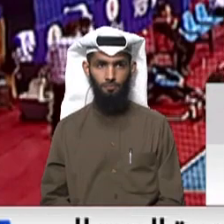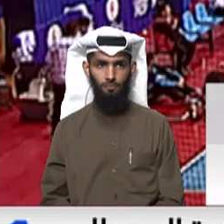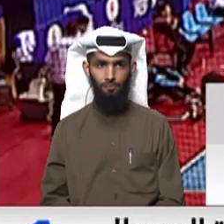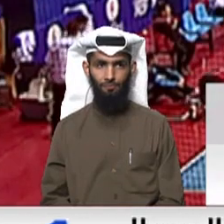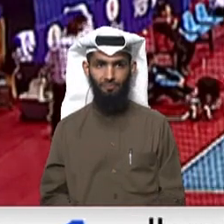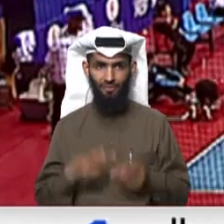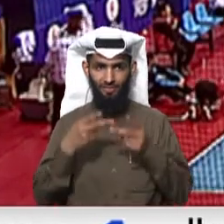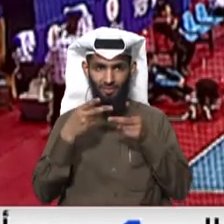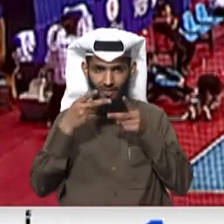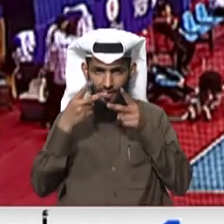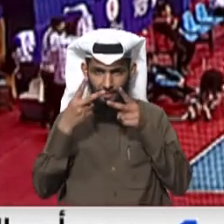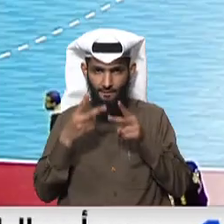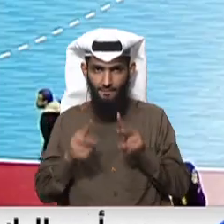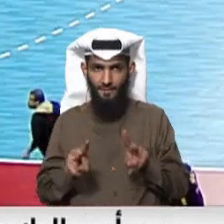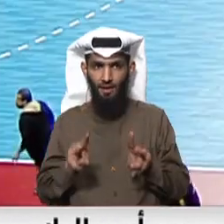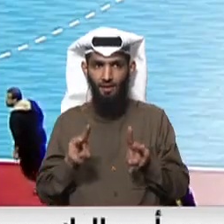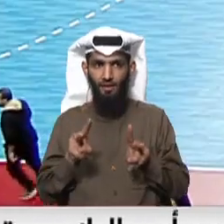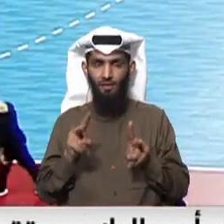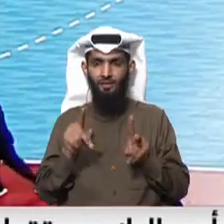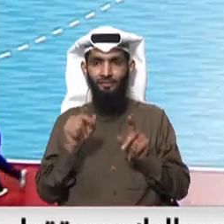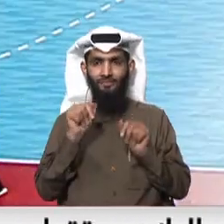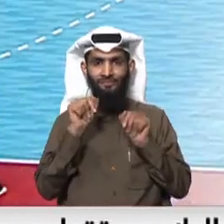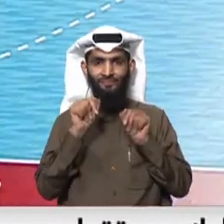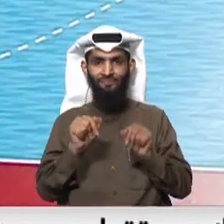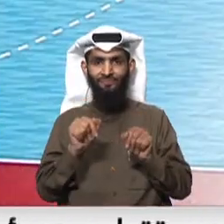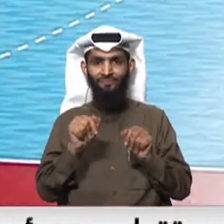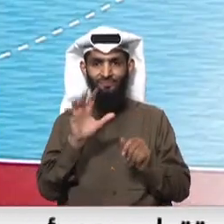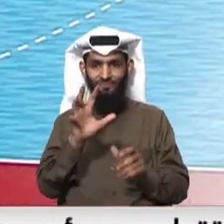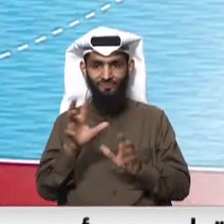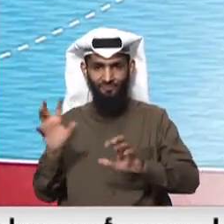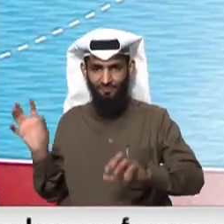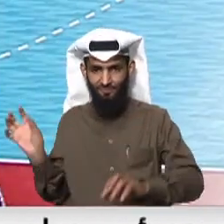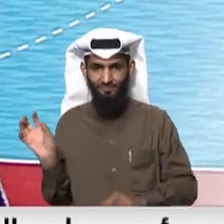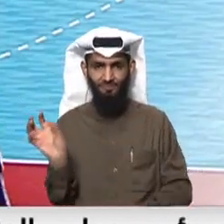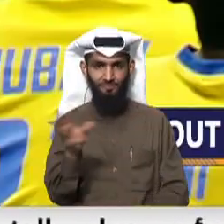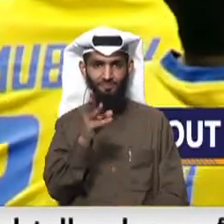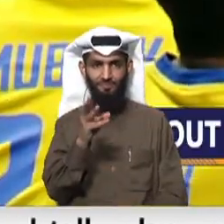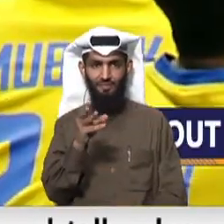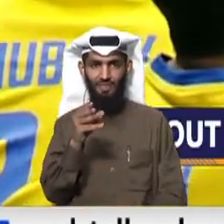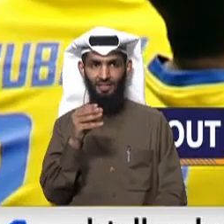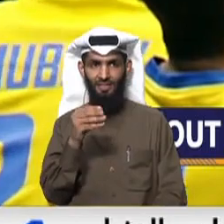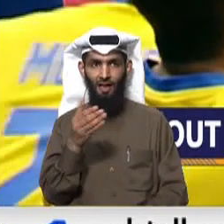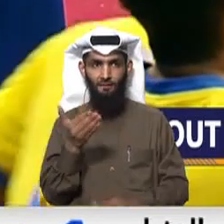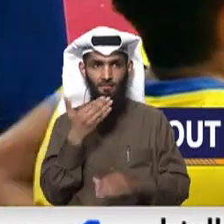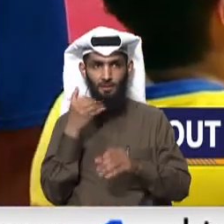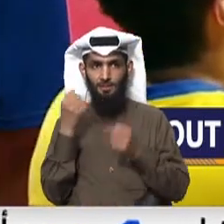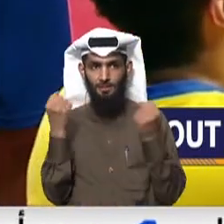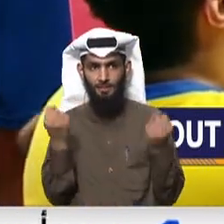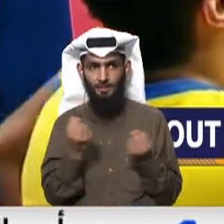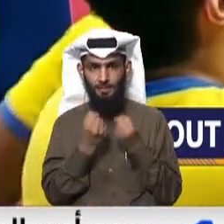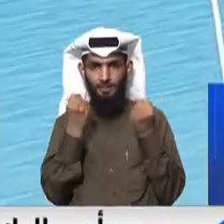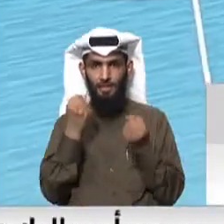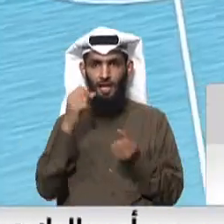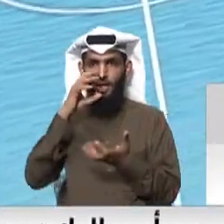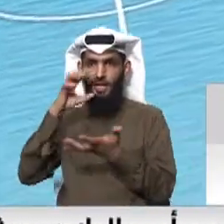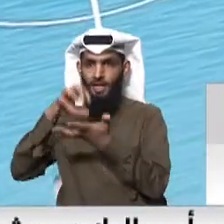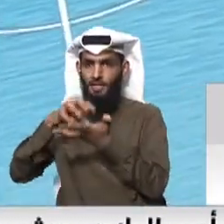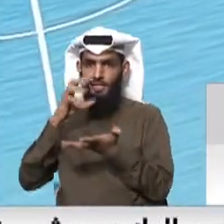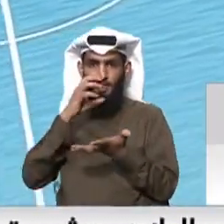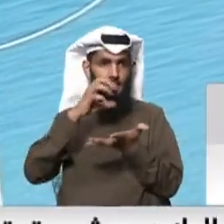تعود الإثارة والندية لدور كرة اليد لا سيما مع التحضير المميز لجميع الأندية،